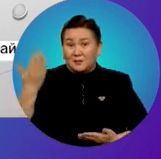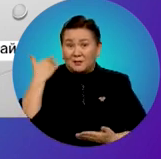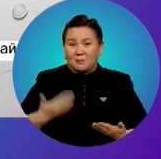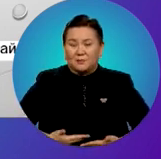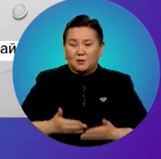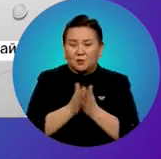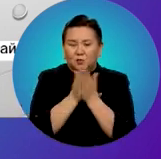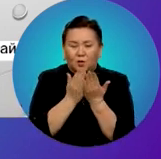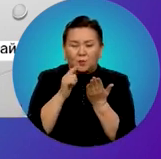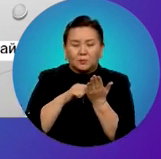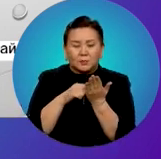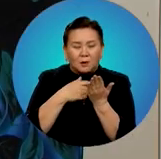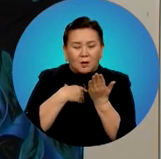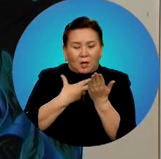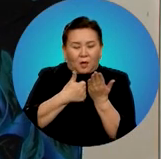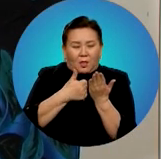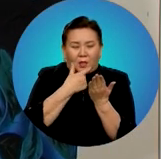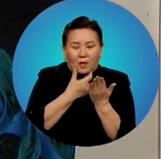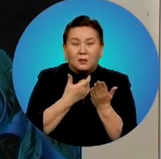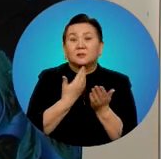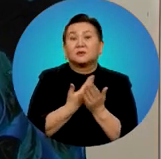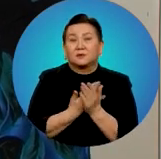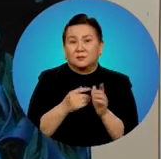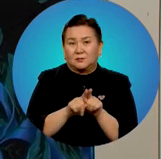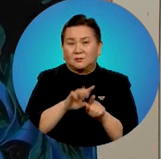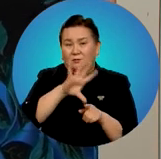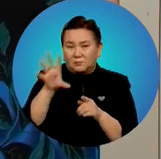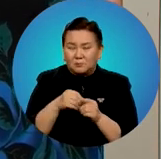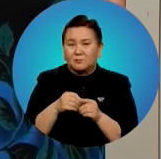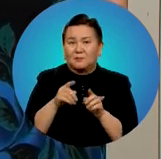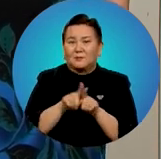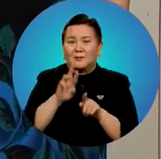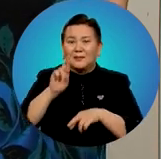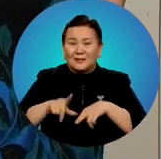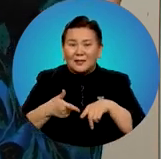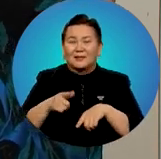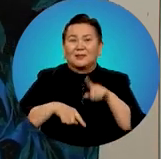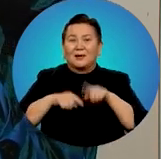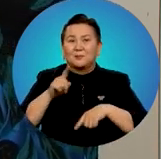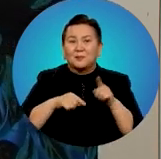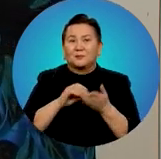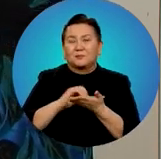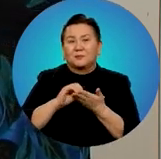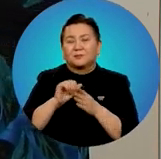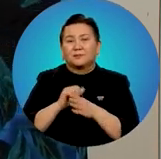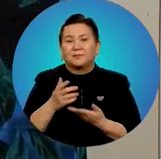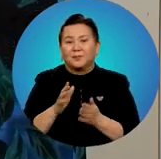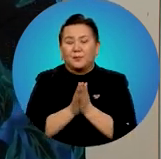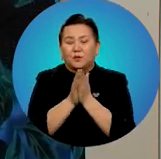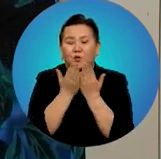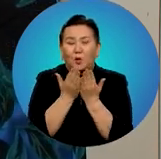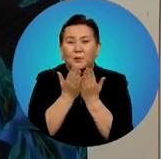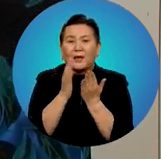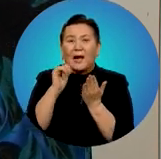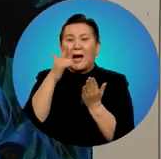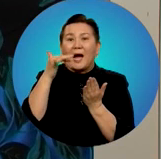номын агаарт хөвж байв гэсэн ийм дүрслэл байна. За тэгэхээр энэ дүрслэлээр дамжаад та бүхэнд яг ямар сэтгэл төрж ийнвэ? Номын агаарт